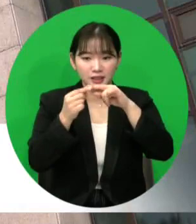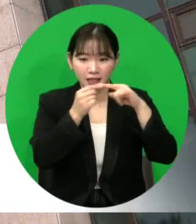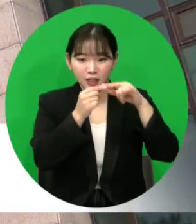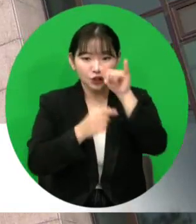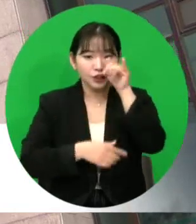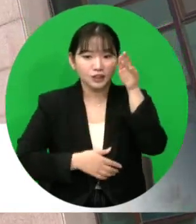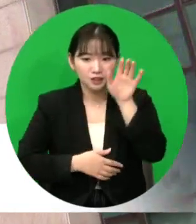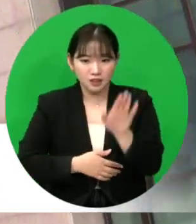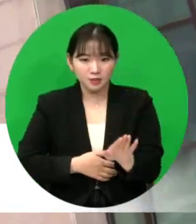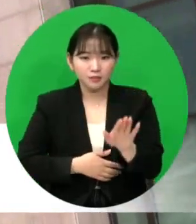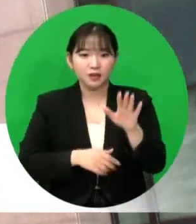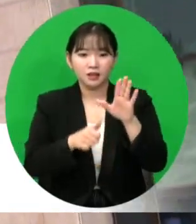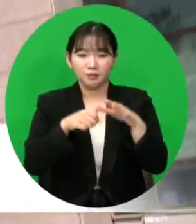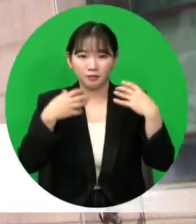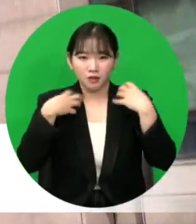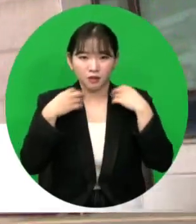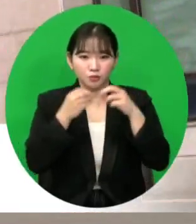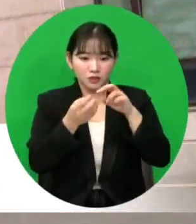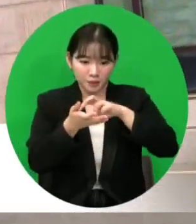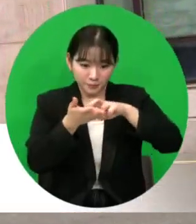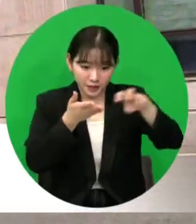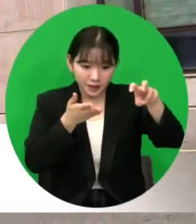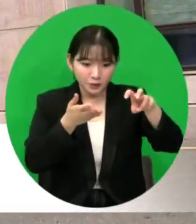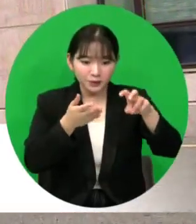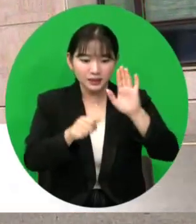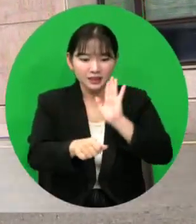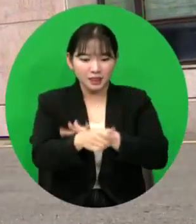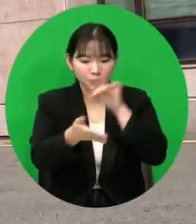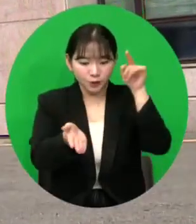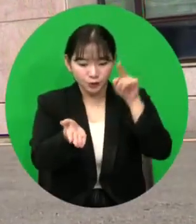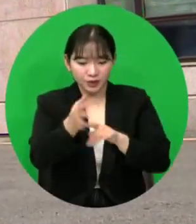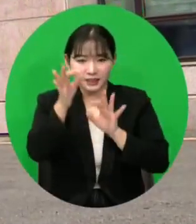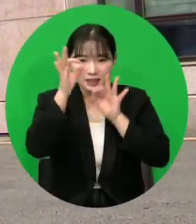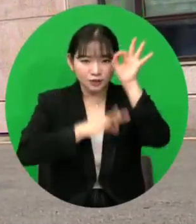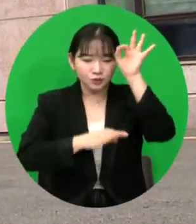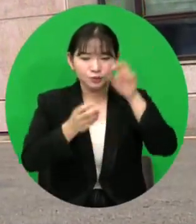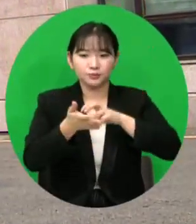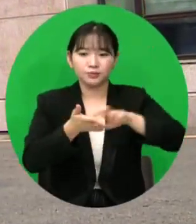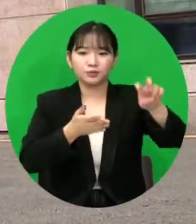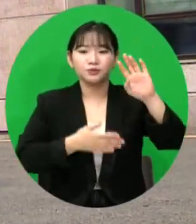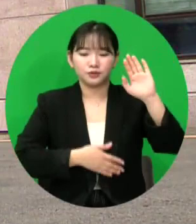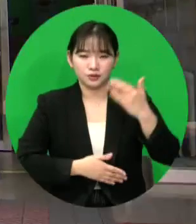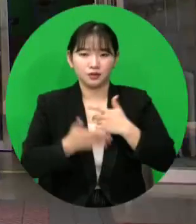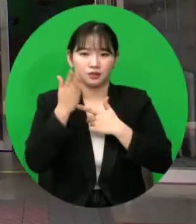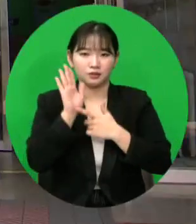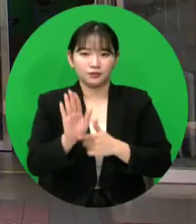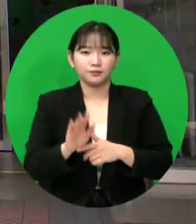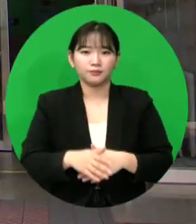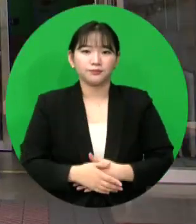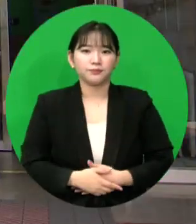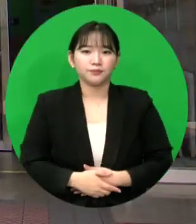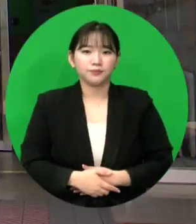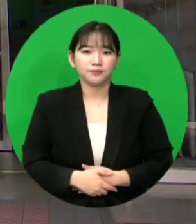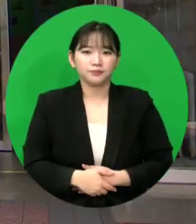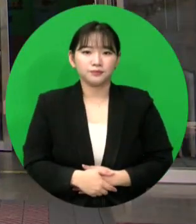들어갔지만 한편 군이 문자 발송 난을 잘못 눌러 재난 문자가 발송된 것으로 확인됐습니다